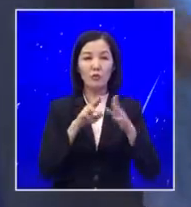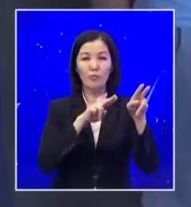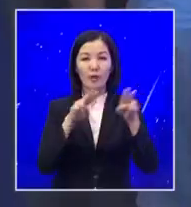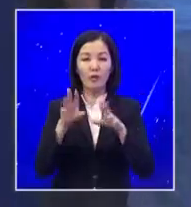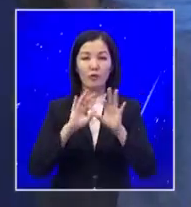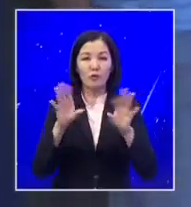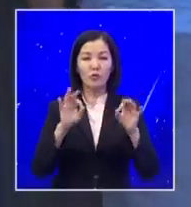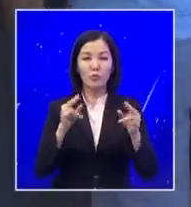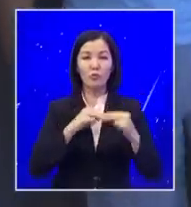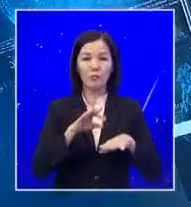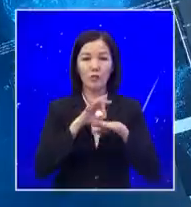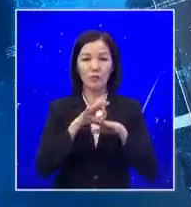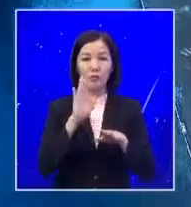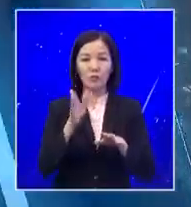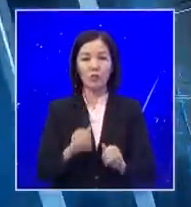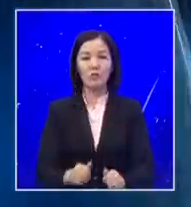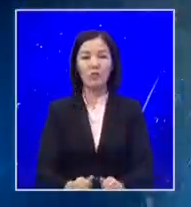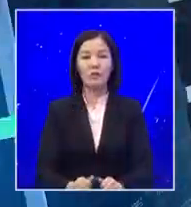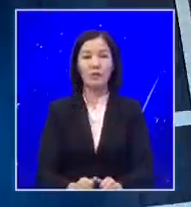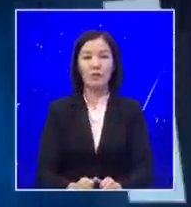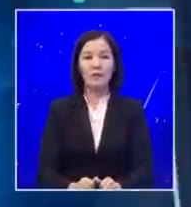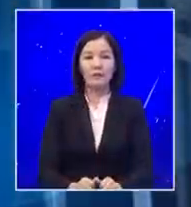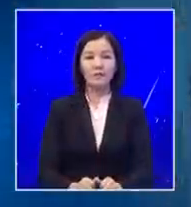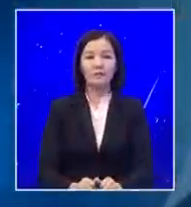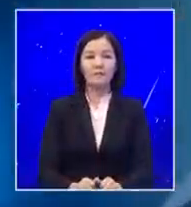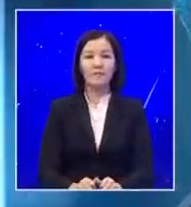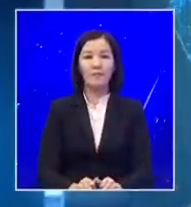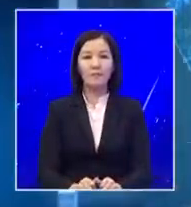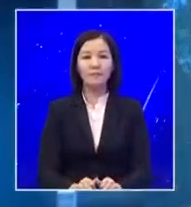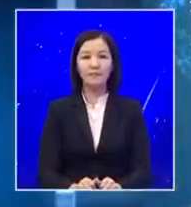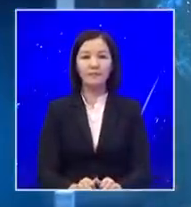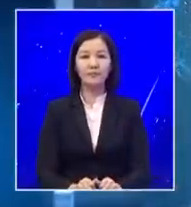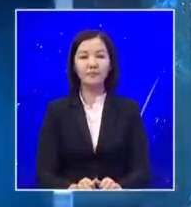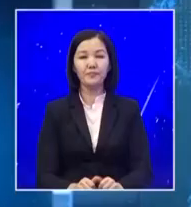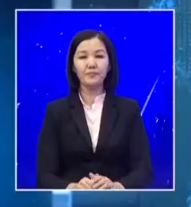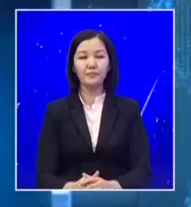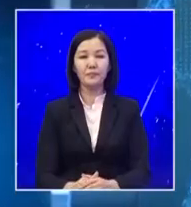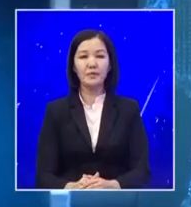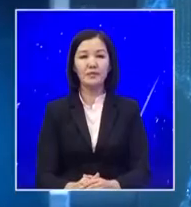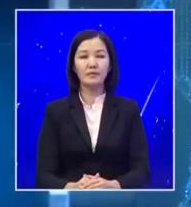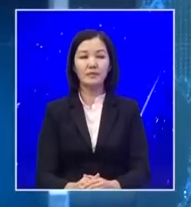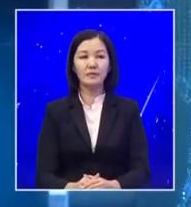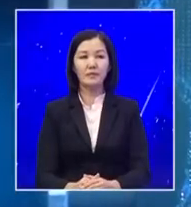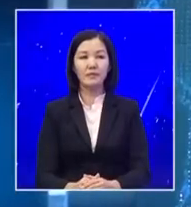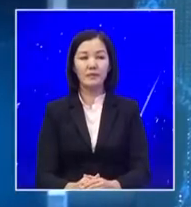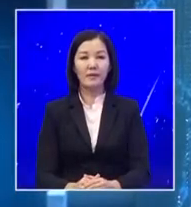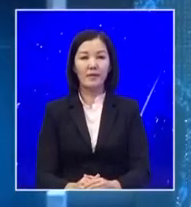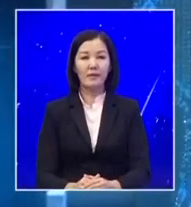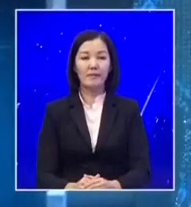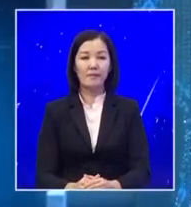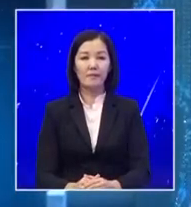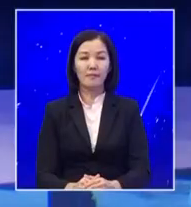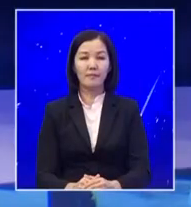түсіндірме жұмыстарын жүргізе береді. Мирет Қыдырбайқызы, Рустам Аралбаев, Абылай Құттықбай, Жетісу телеарнасы.